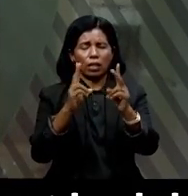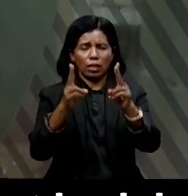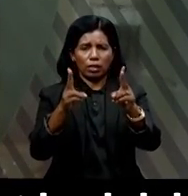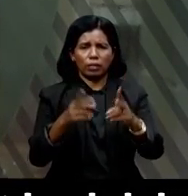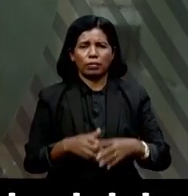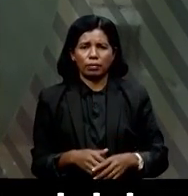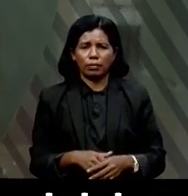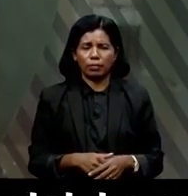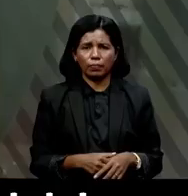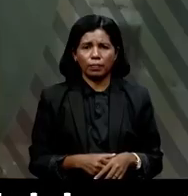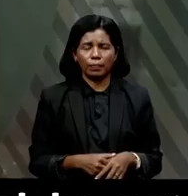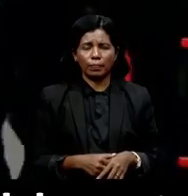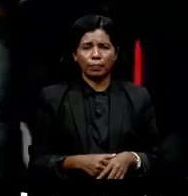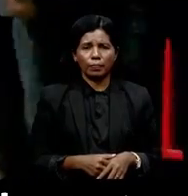makas.